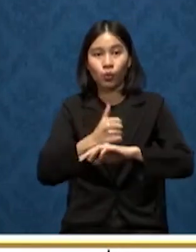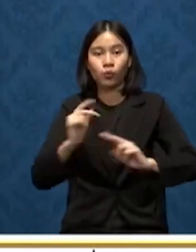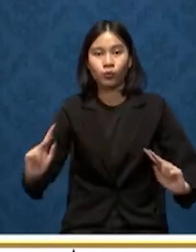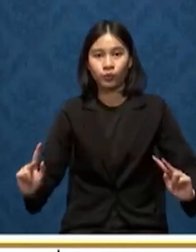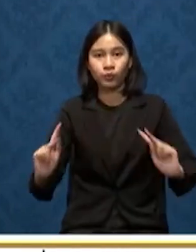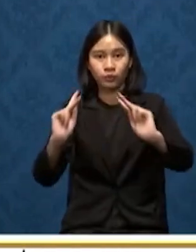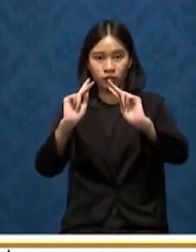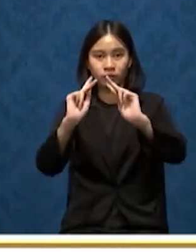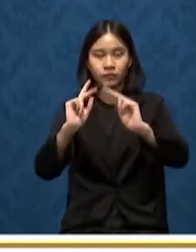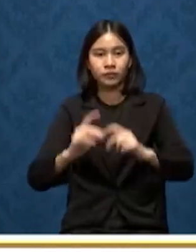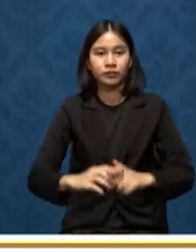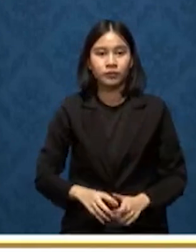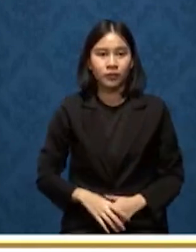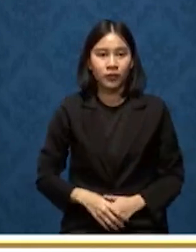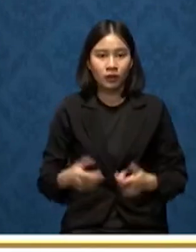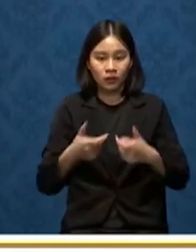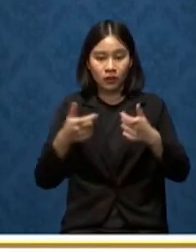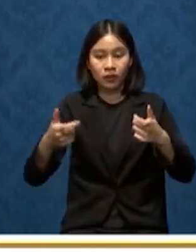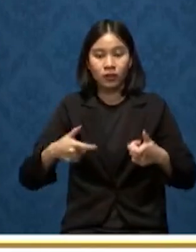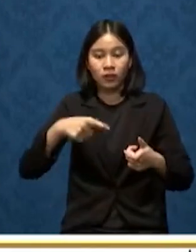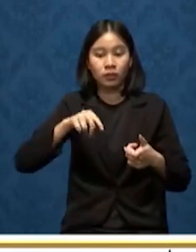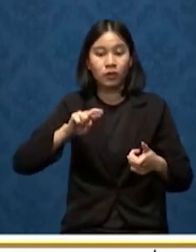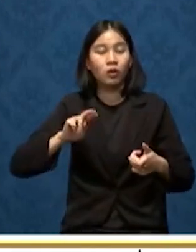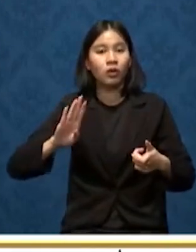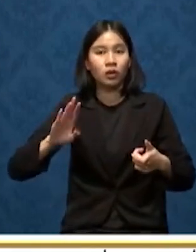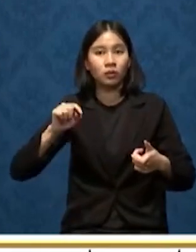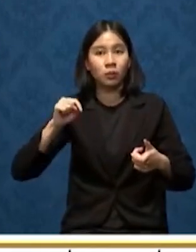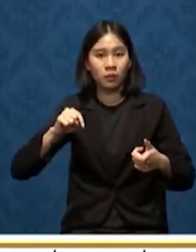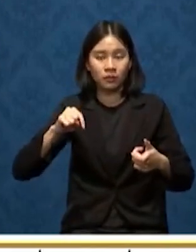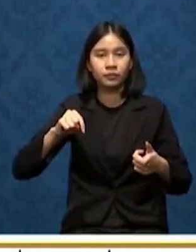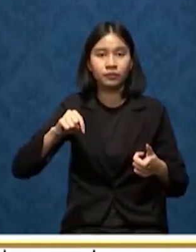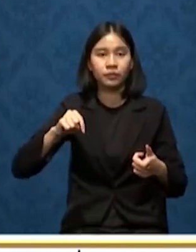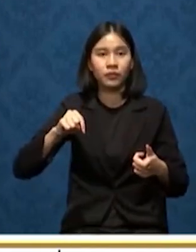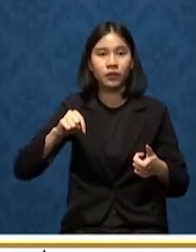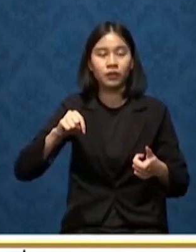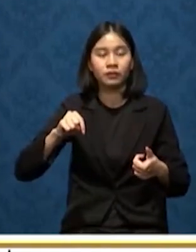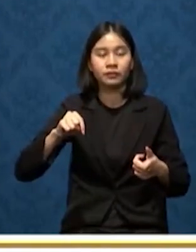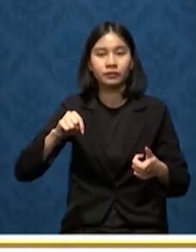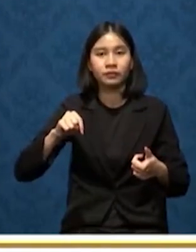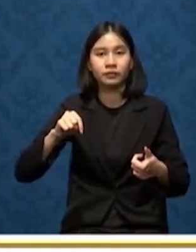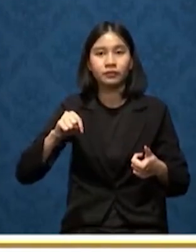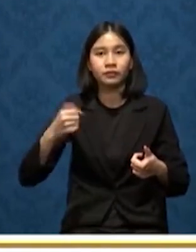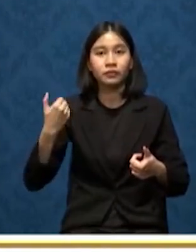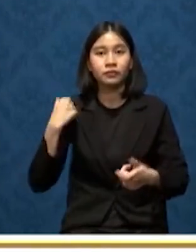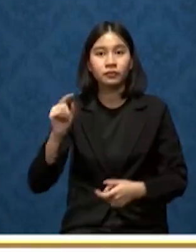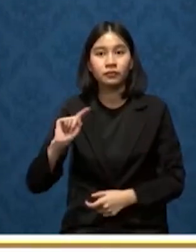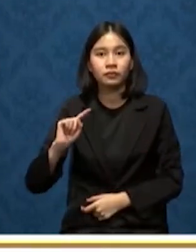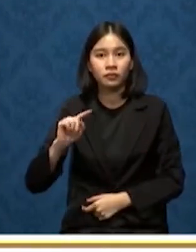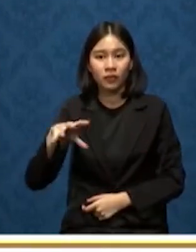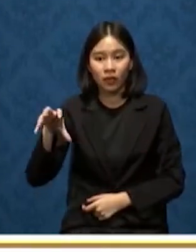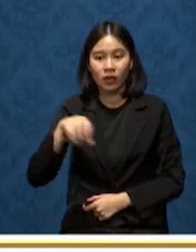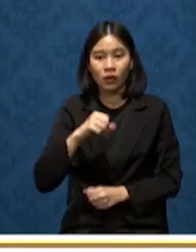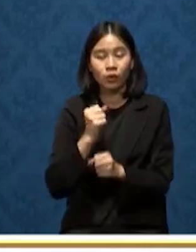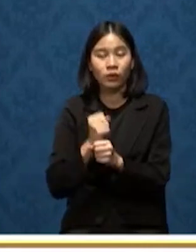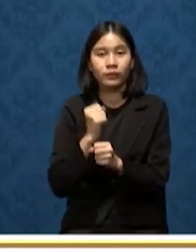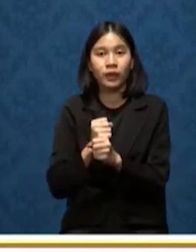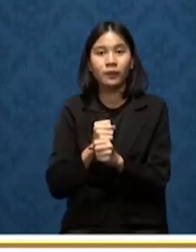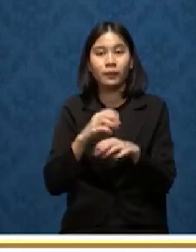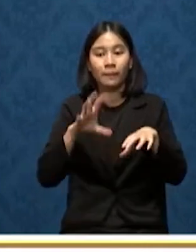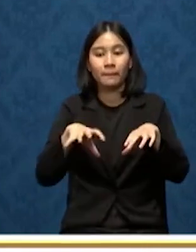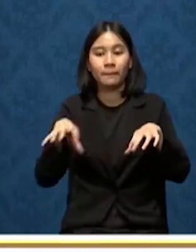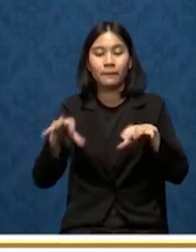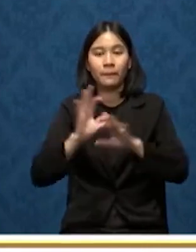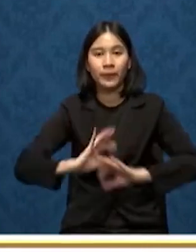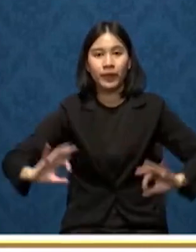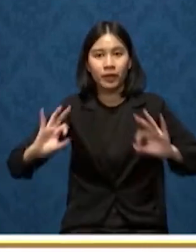บในร่างพมหยัดนี้เป็นร่หยดที่มีการนำเอาองคกรโดยเฉพา